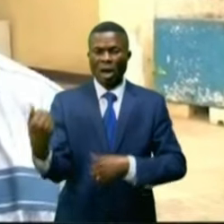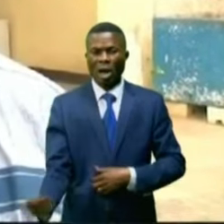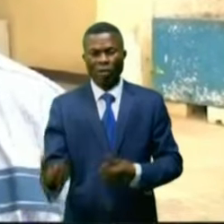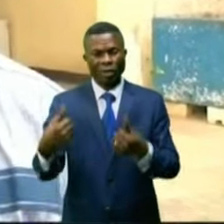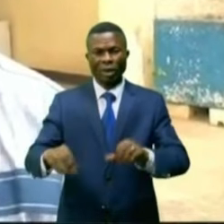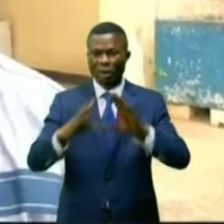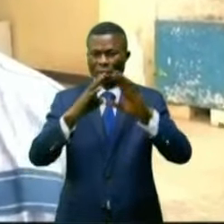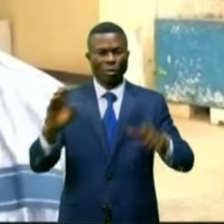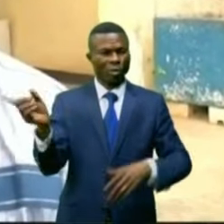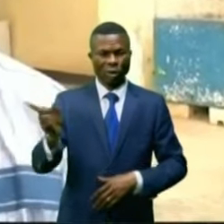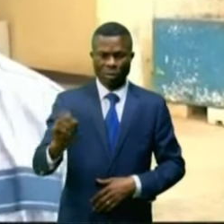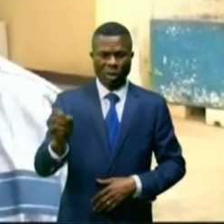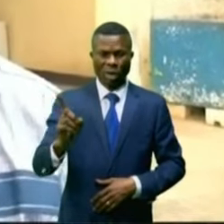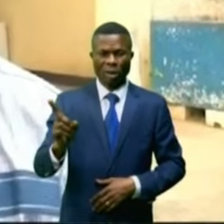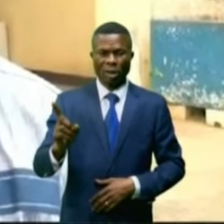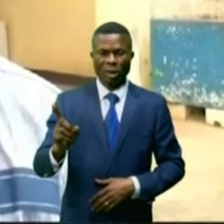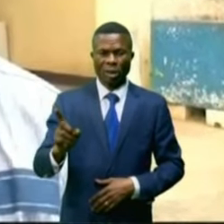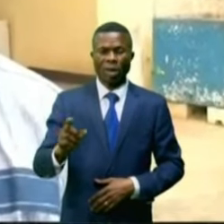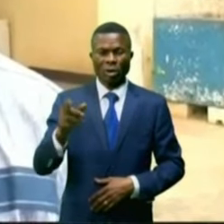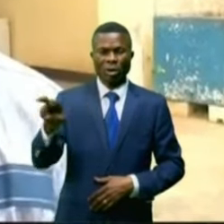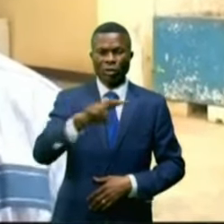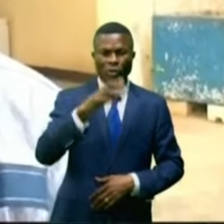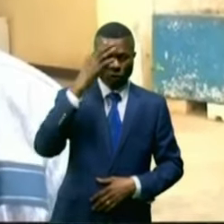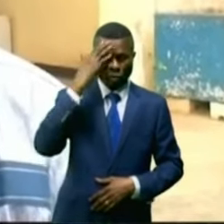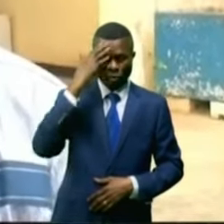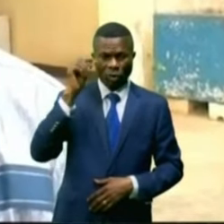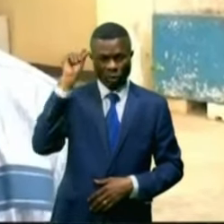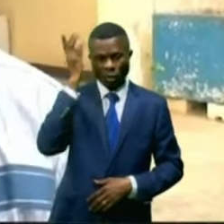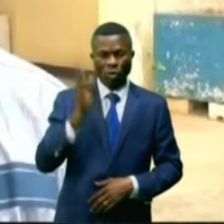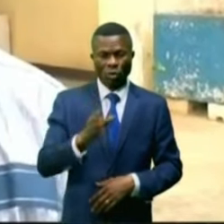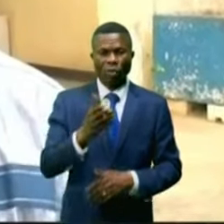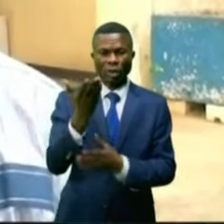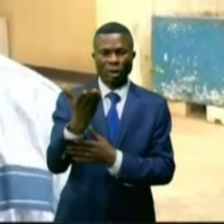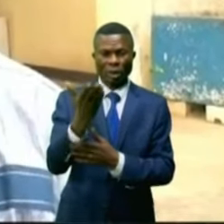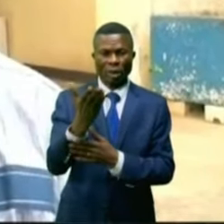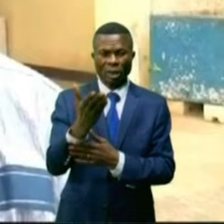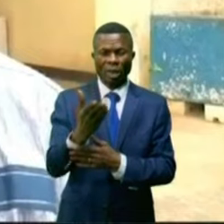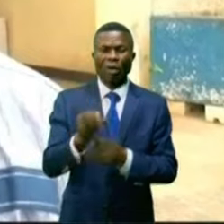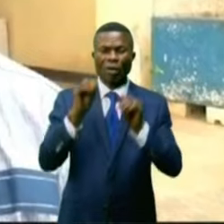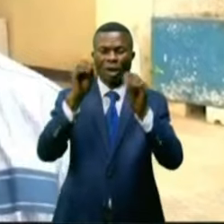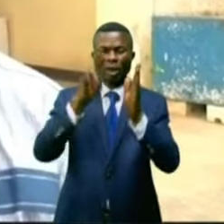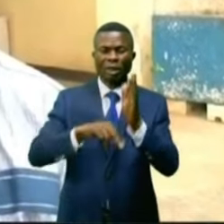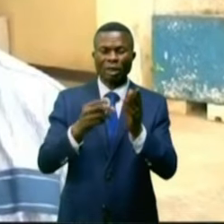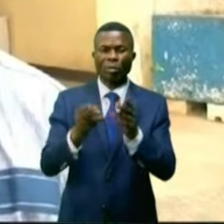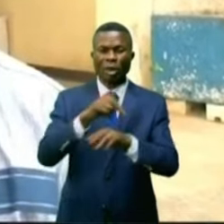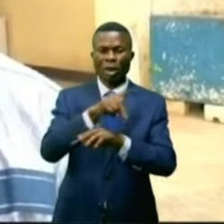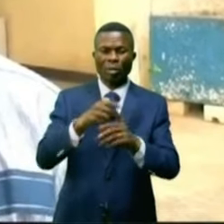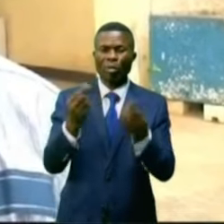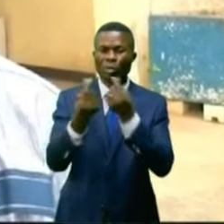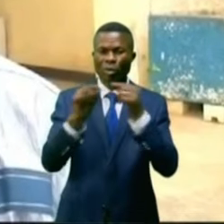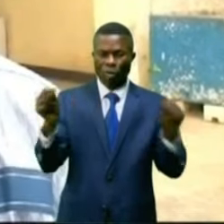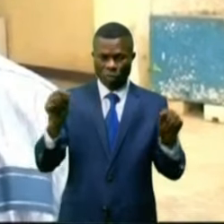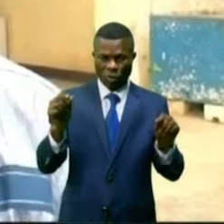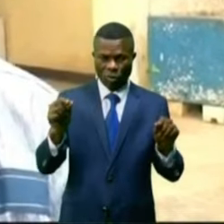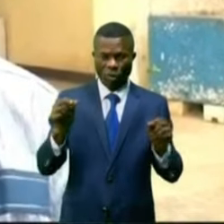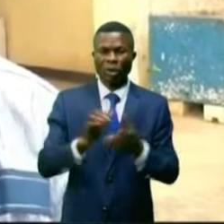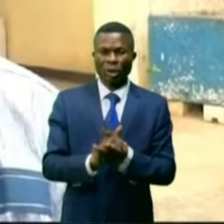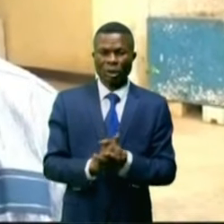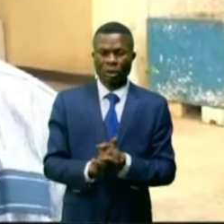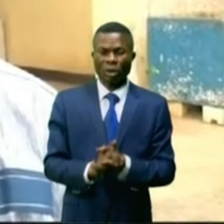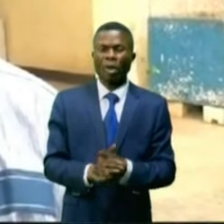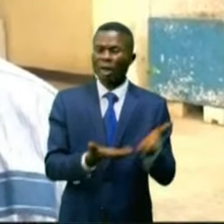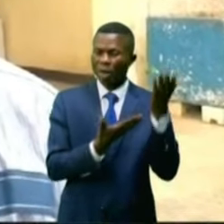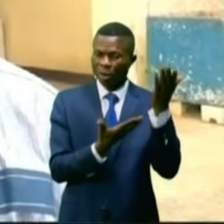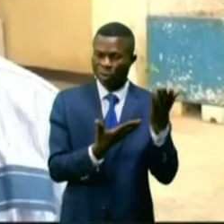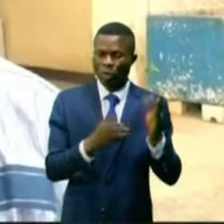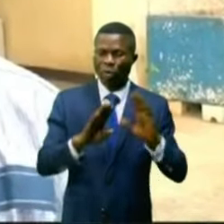laissé en dehors de l'école. Vous savez que le gouvernement prône la gratuité de l'école, la gratuité de l'éducation. Il est important